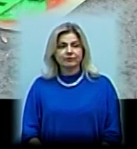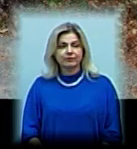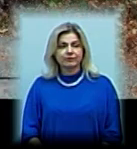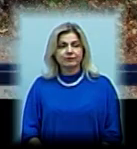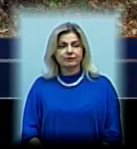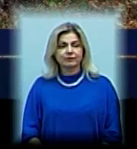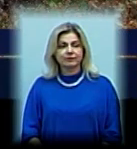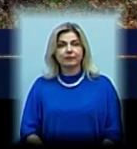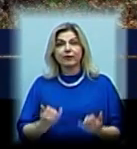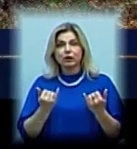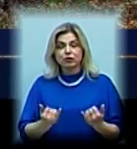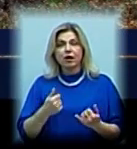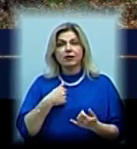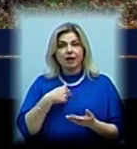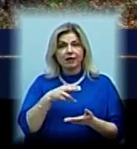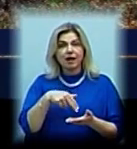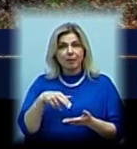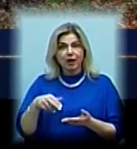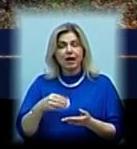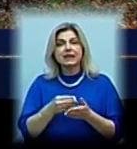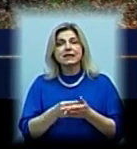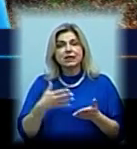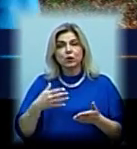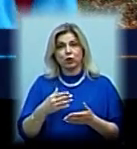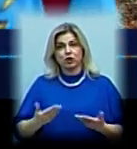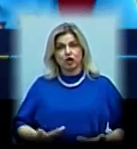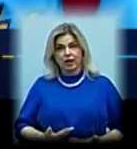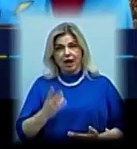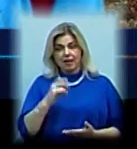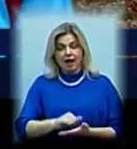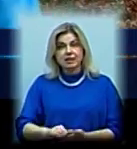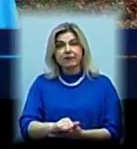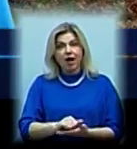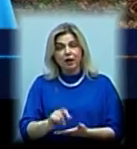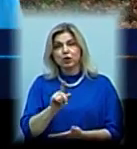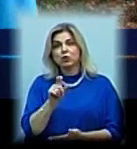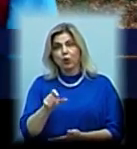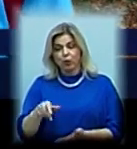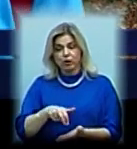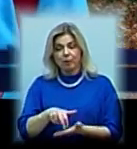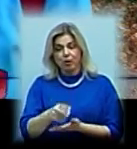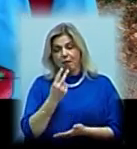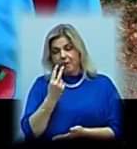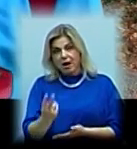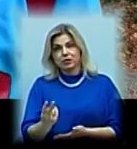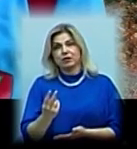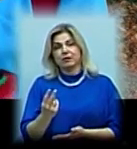Щойно я намалював ціну життя на асфальту, щоб люди прохожі бачили